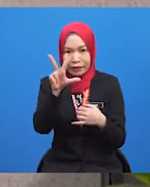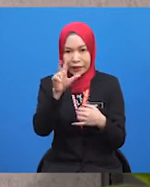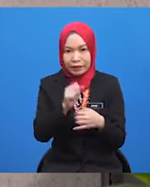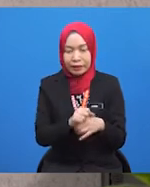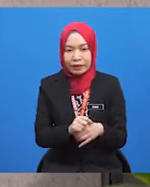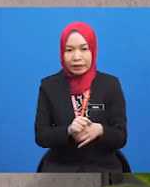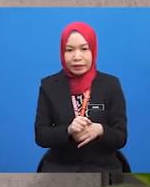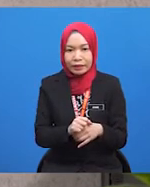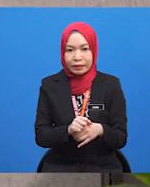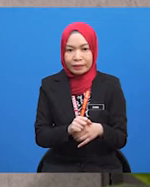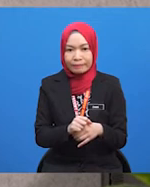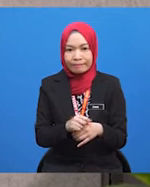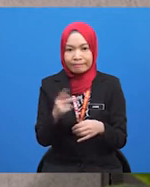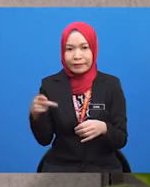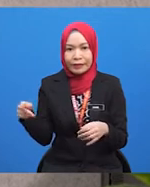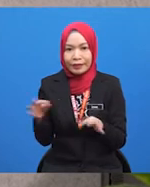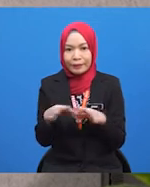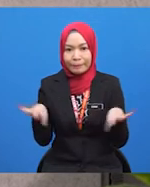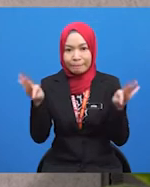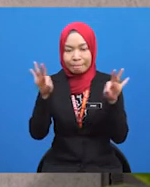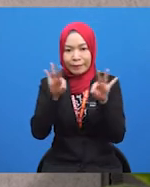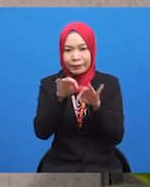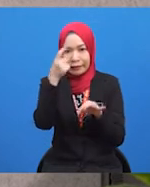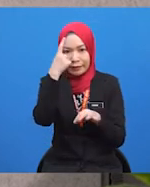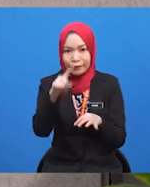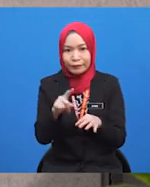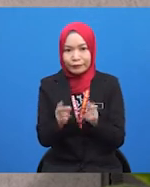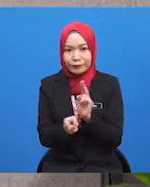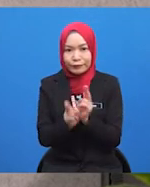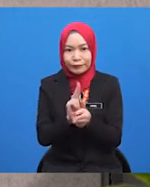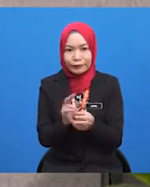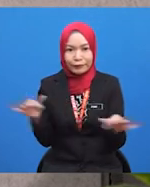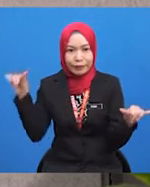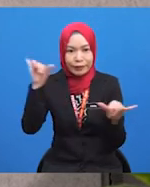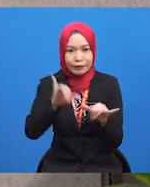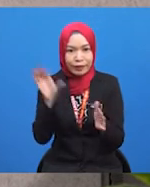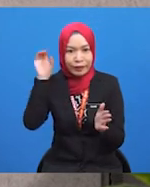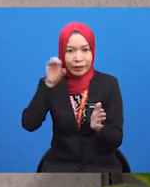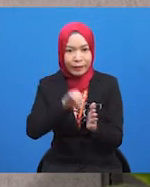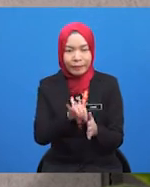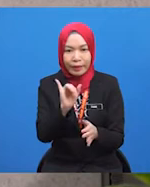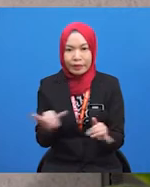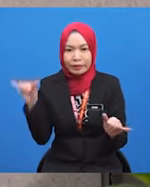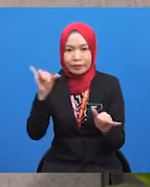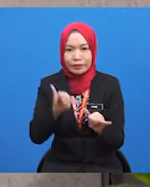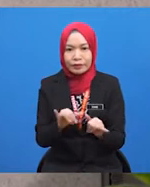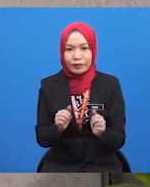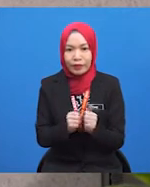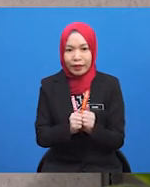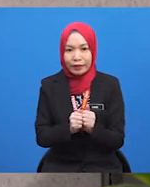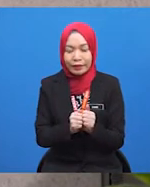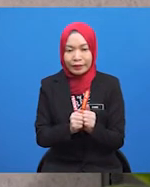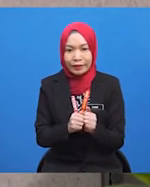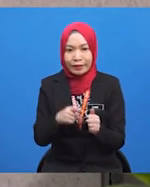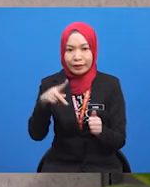yang perlu diubah suai untuk menghasilkan gambar-gambar yang bersesuaian dari segi konsep ton